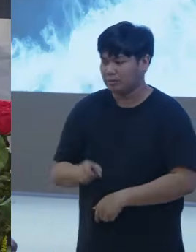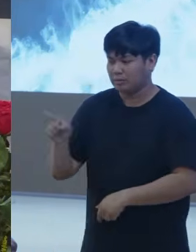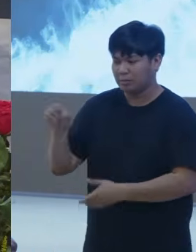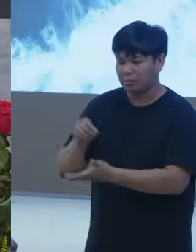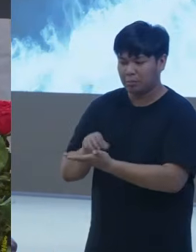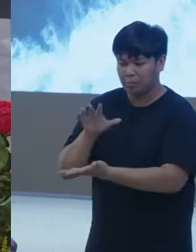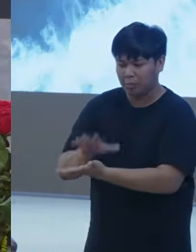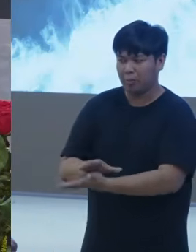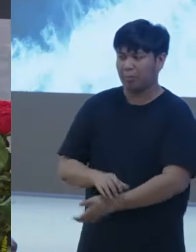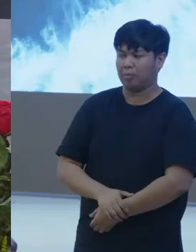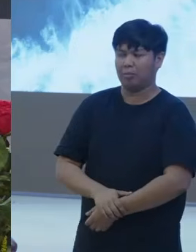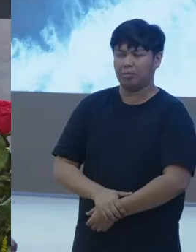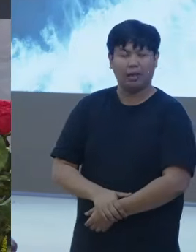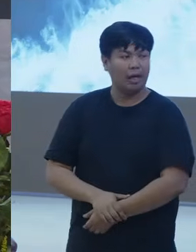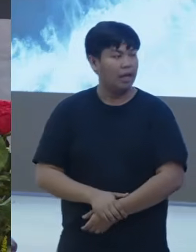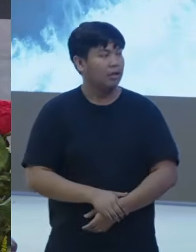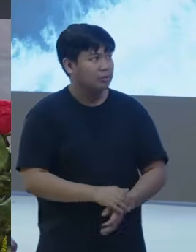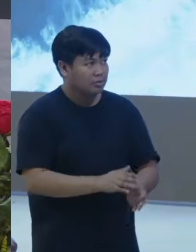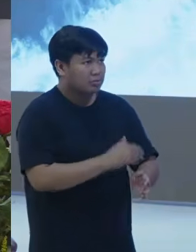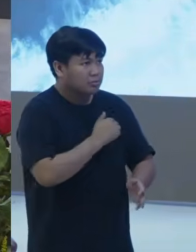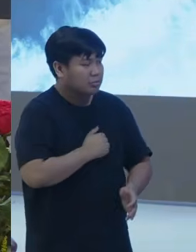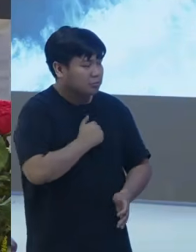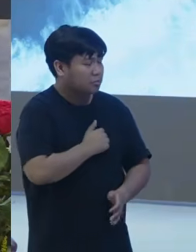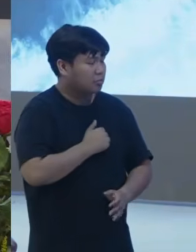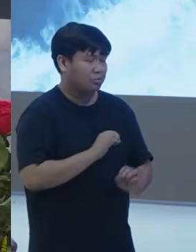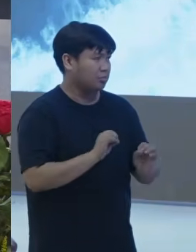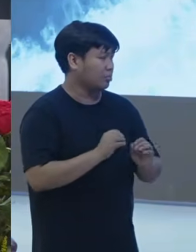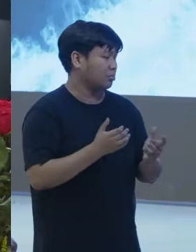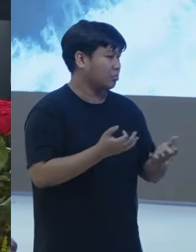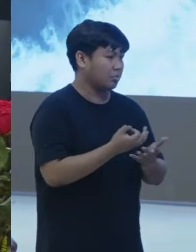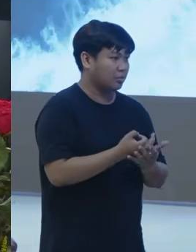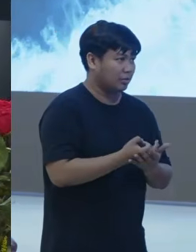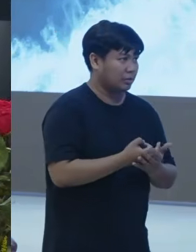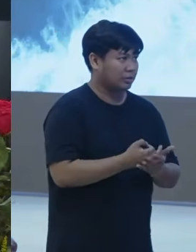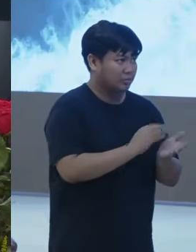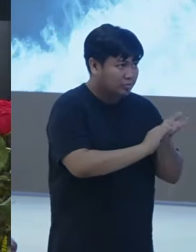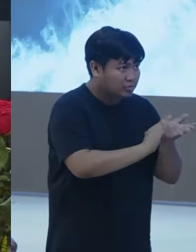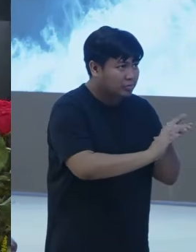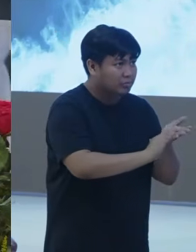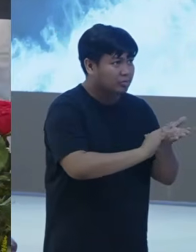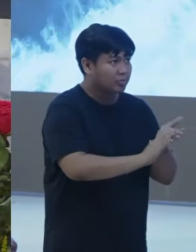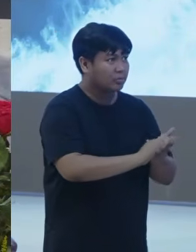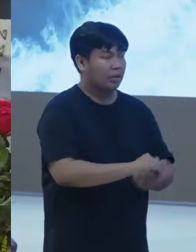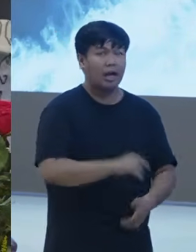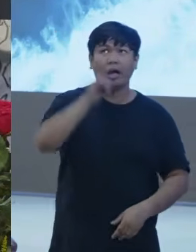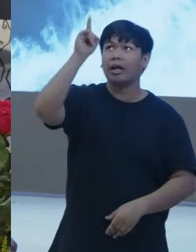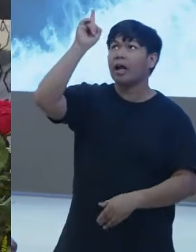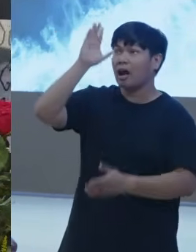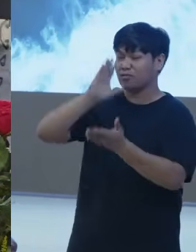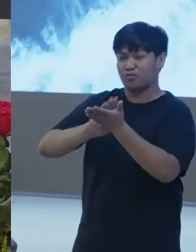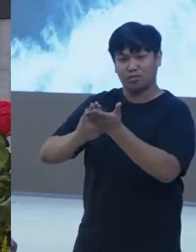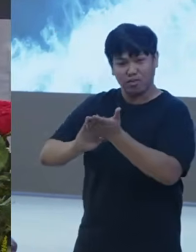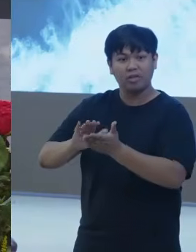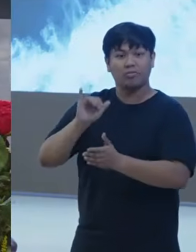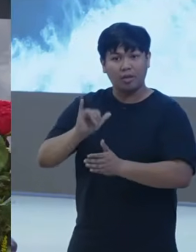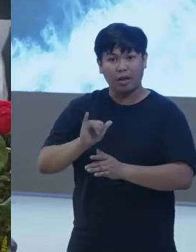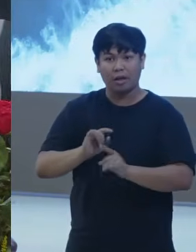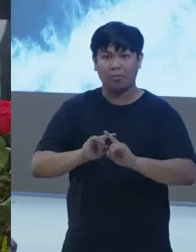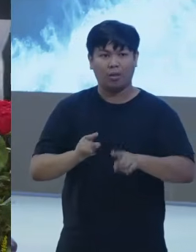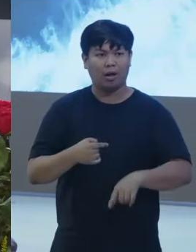Humingi ng tawad, pinatawad ng church. Alam niyo, pinatawad ng Panginoon. Pero